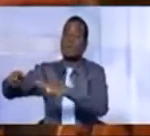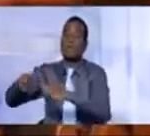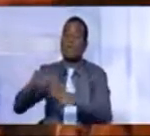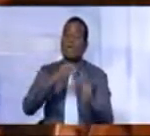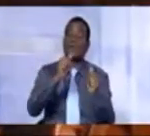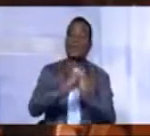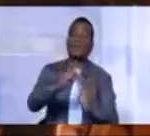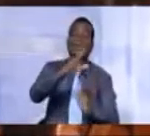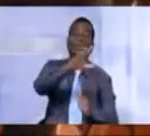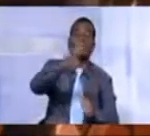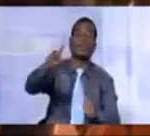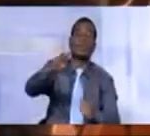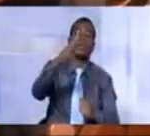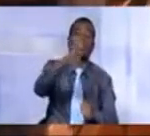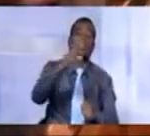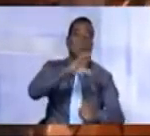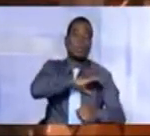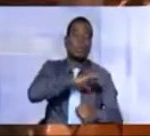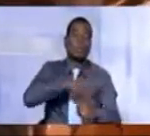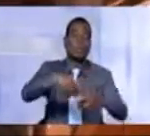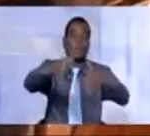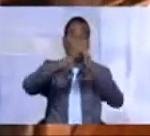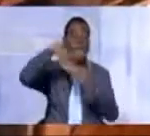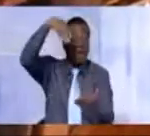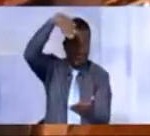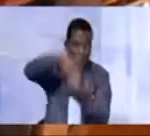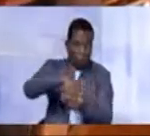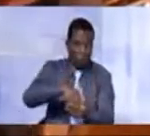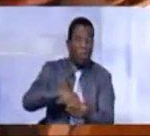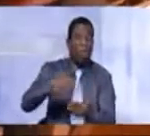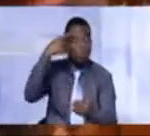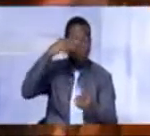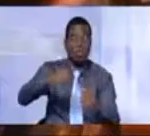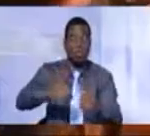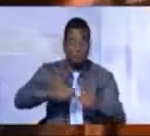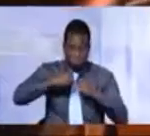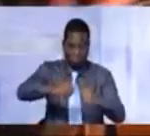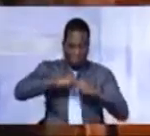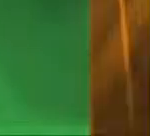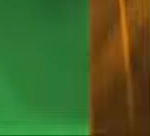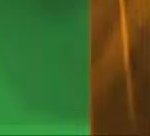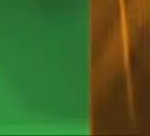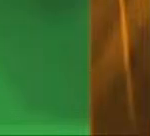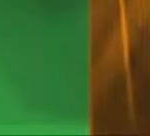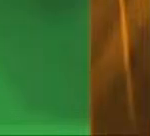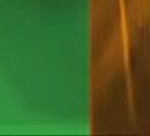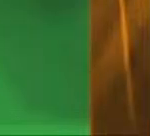302 policiers en poste. Elle demande davantage de moyens pour être encore plus efficace sur le terrain.